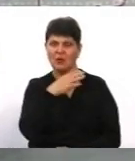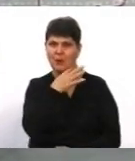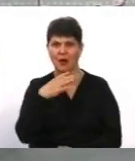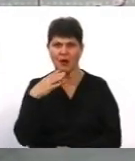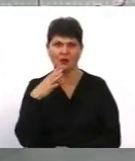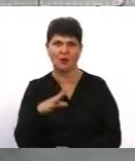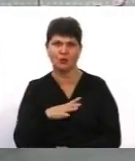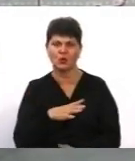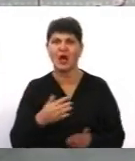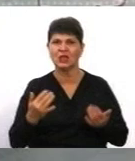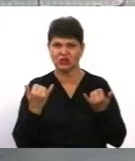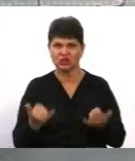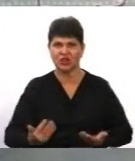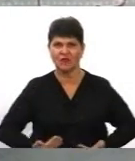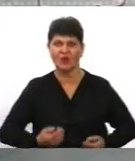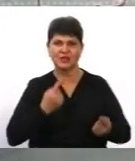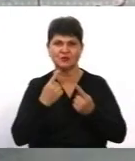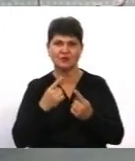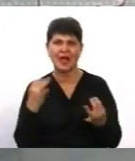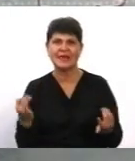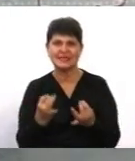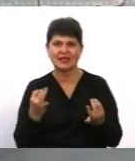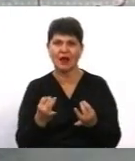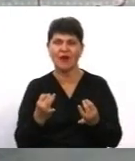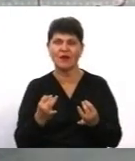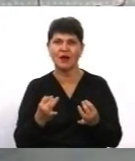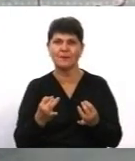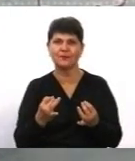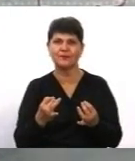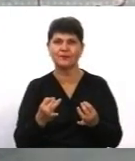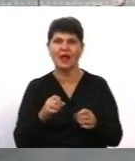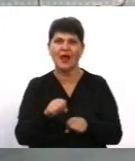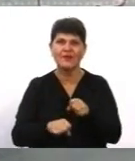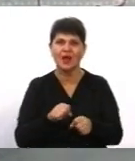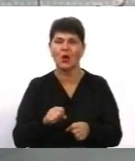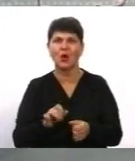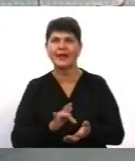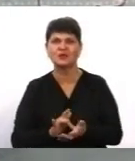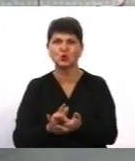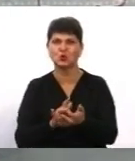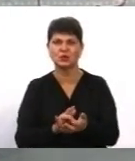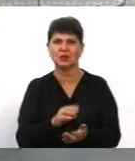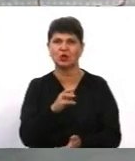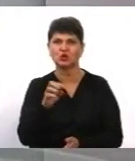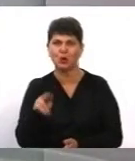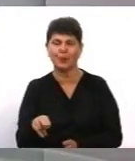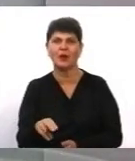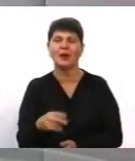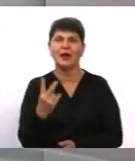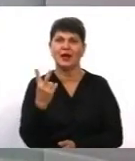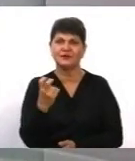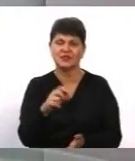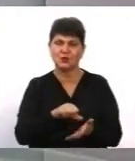живого спілкування, цікаві пленарні секції, воркшопи, велоекскурсії. 200 учасників із 6